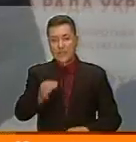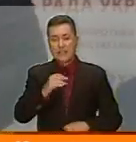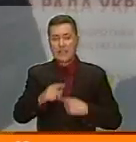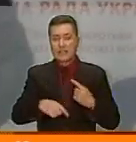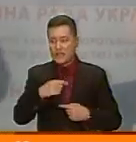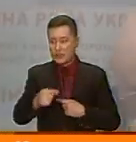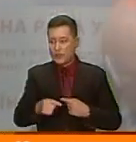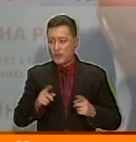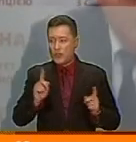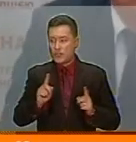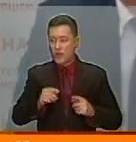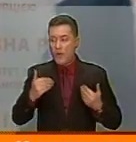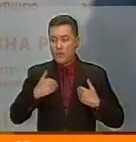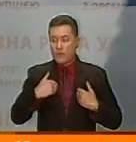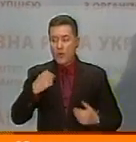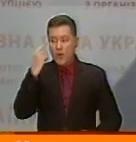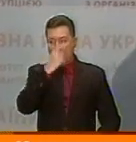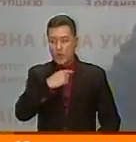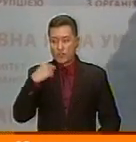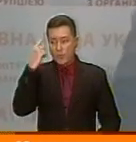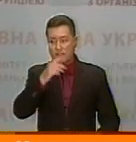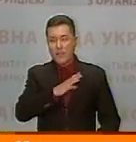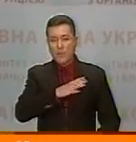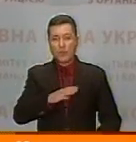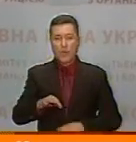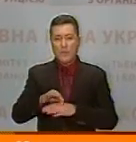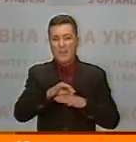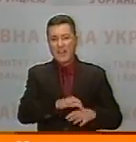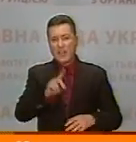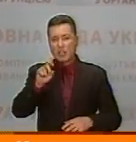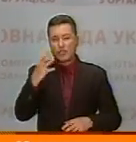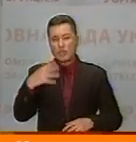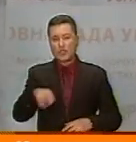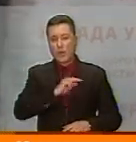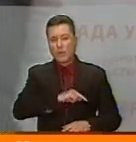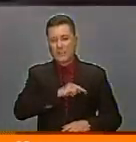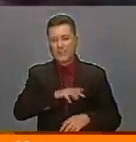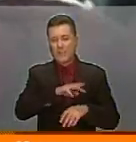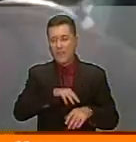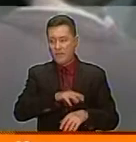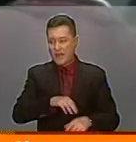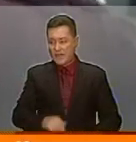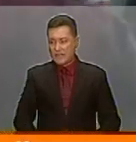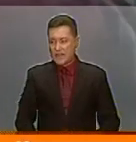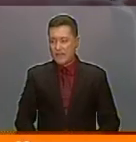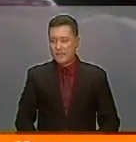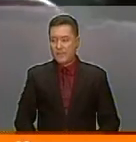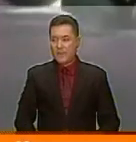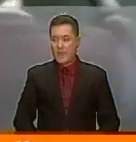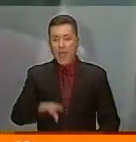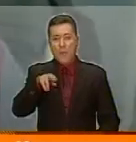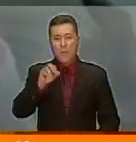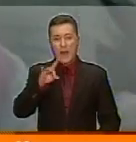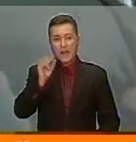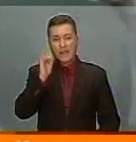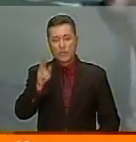що мною особисто було привезено 140 працівників міліції. Це не про мене. Парасюк на нього продовжує сваритися